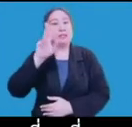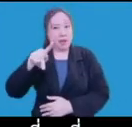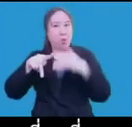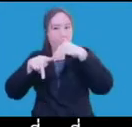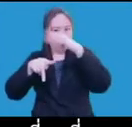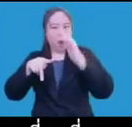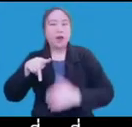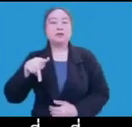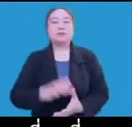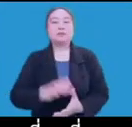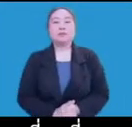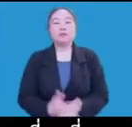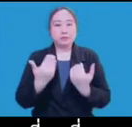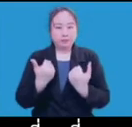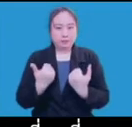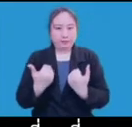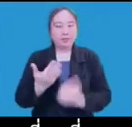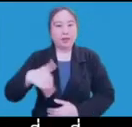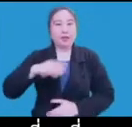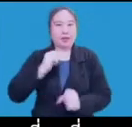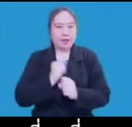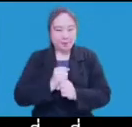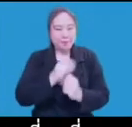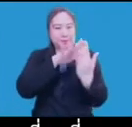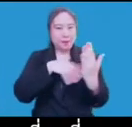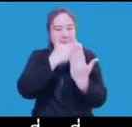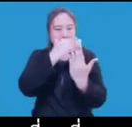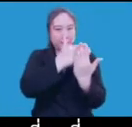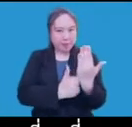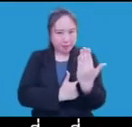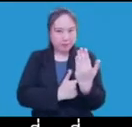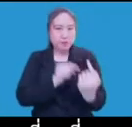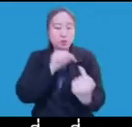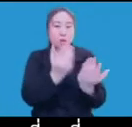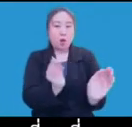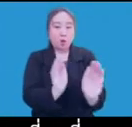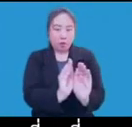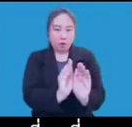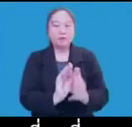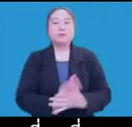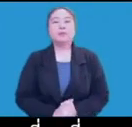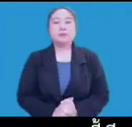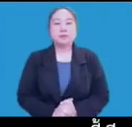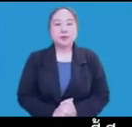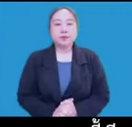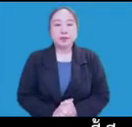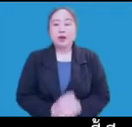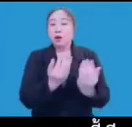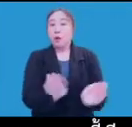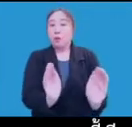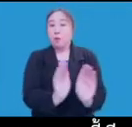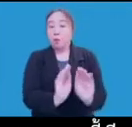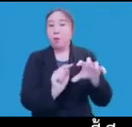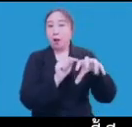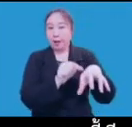14,000กว่ารายแล้วนะคะซึ่งตรงนี้ค่ะเราจะทำโมเดลระดับครัวเรือนหรือเราเรียกว่า HLM นะคะครัวเรือนเนี่